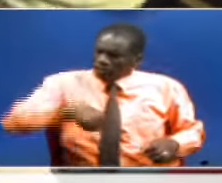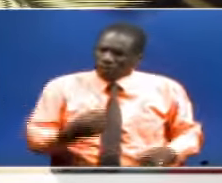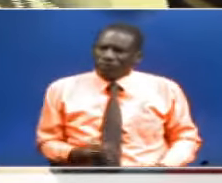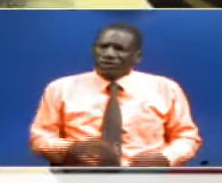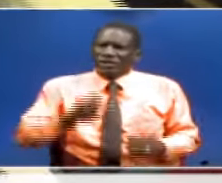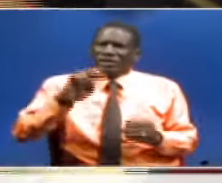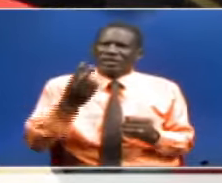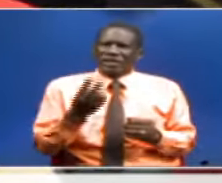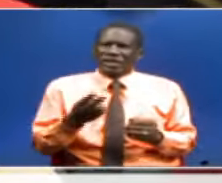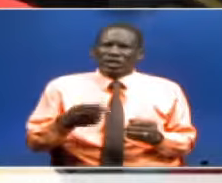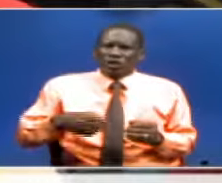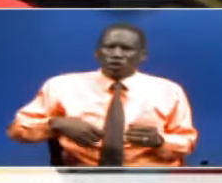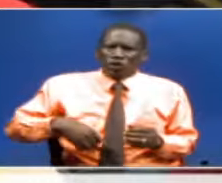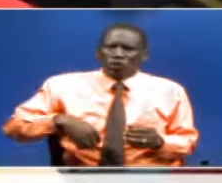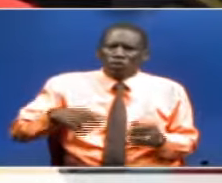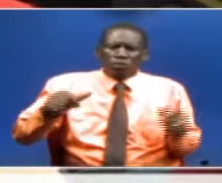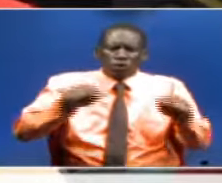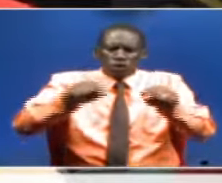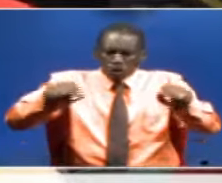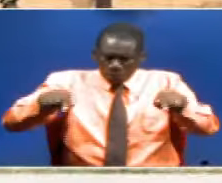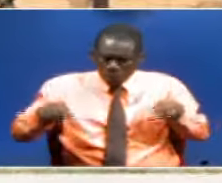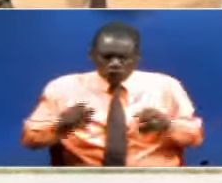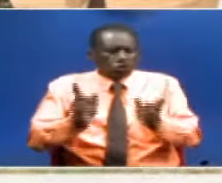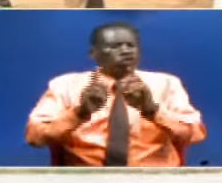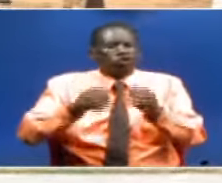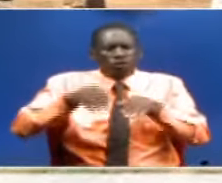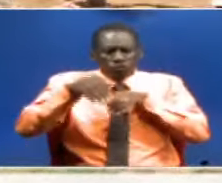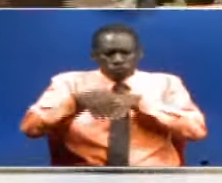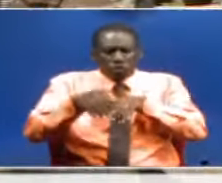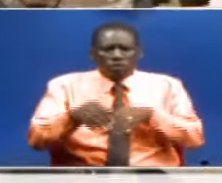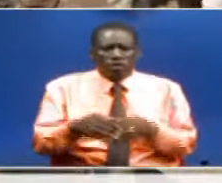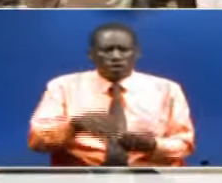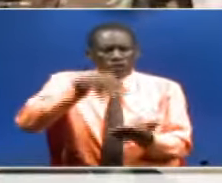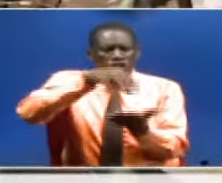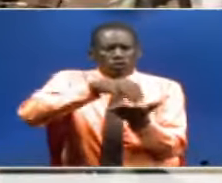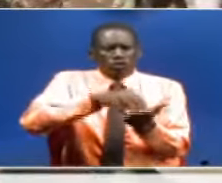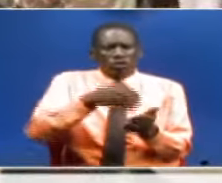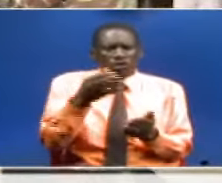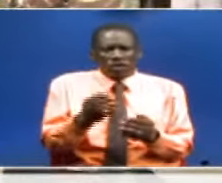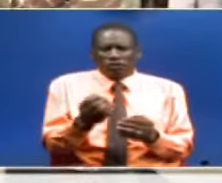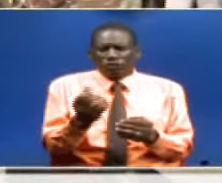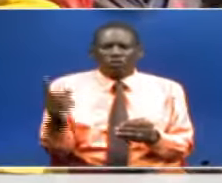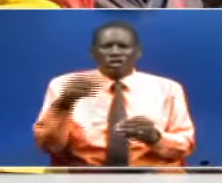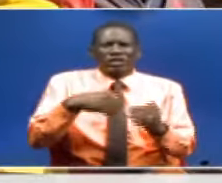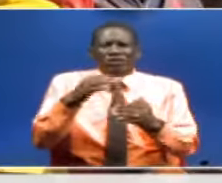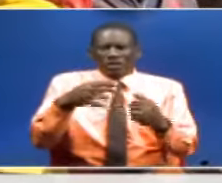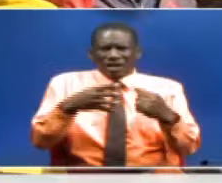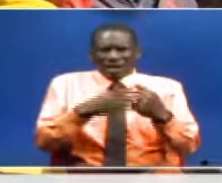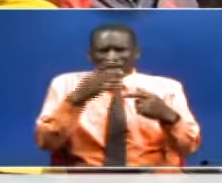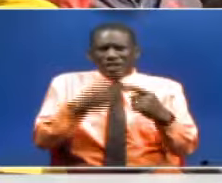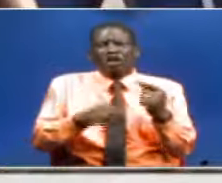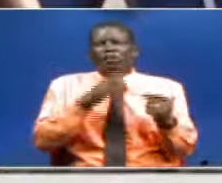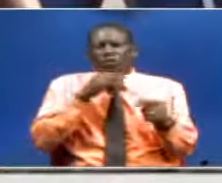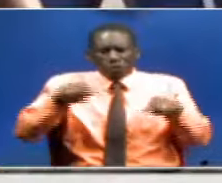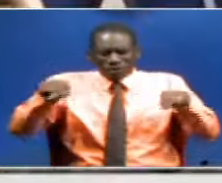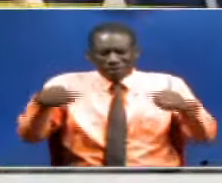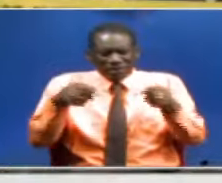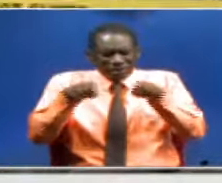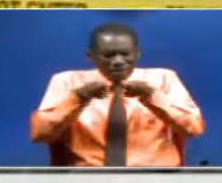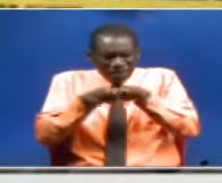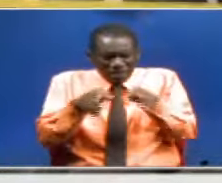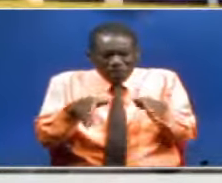sisi tulinunua hizi mapropi ama ni fisi zilinunua. The incident happened days after a 9-year-old boy was attacked in a similar